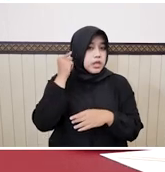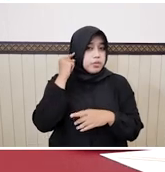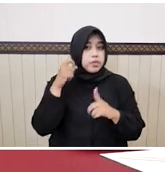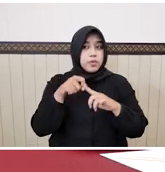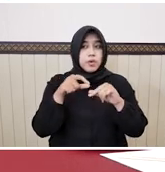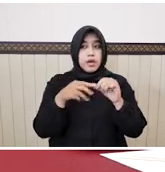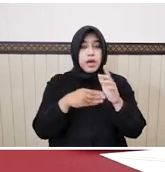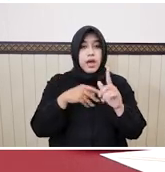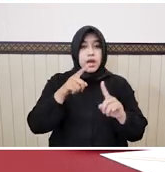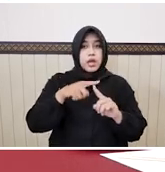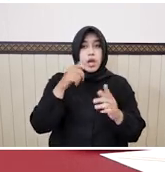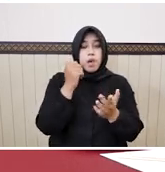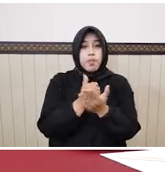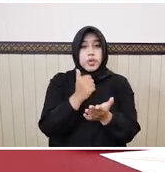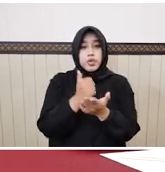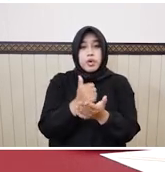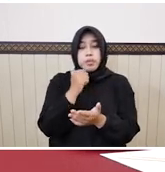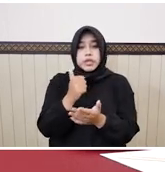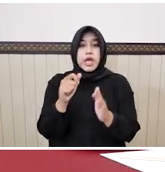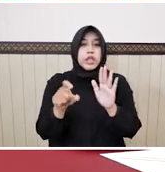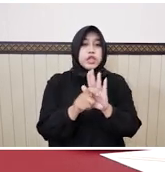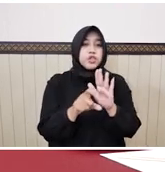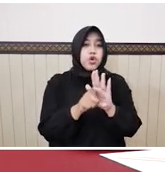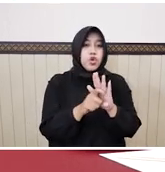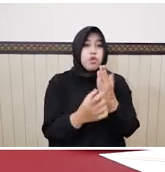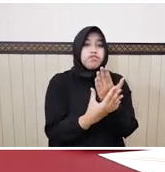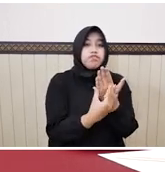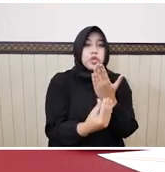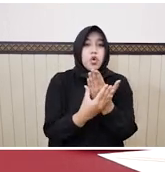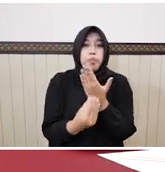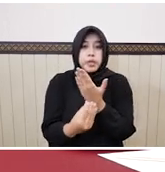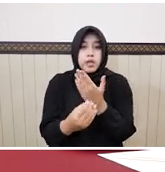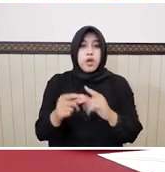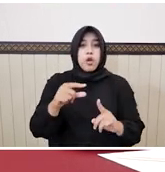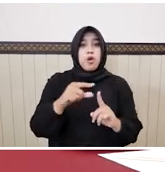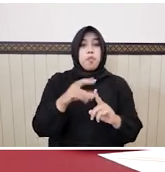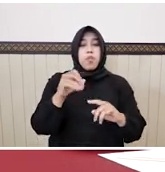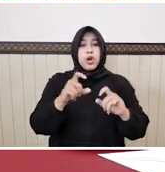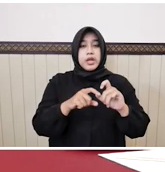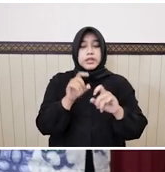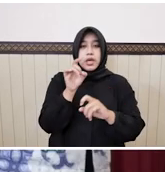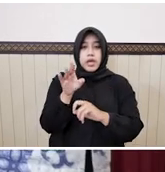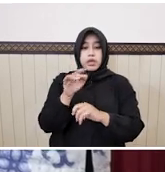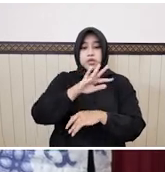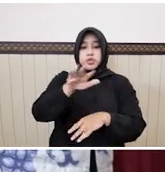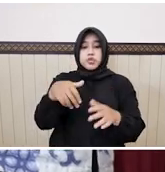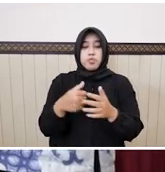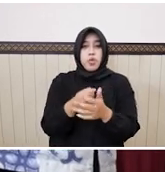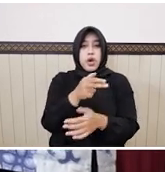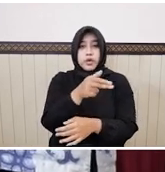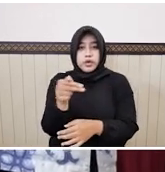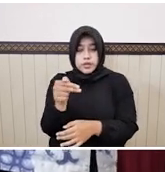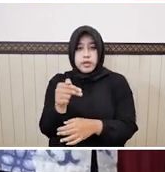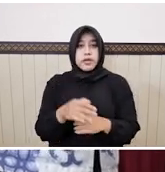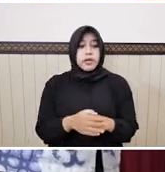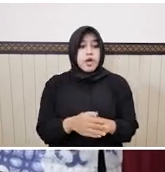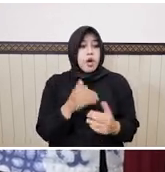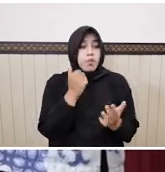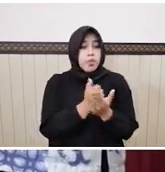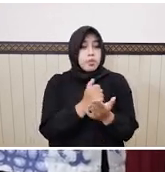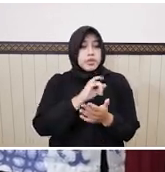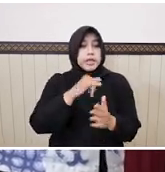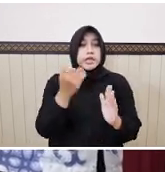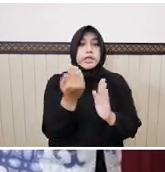tadi Yap dapat dicontoh oleh oke polres-polres yang lain betul seluruh Indonesia teman menjadi